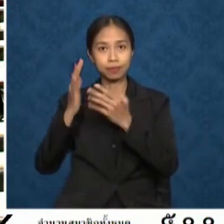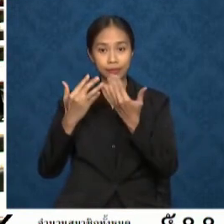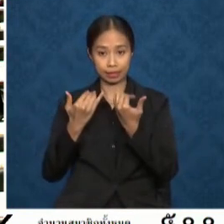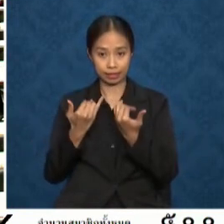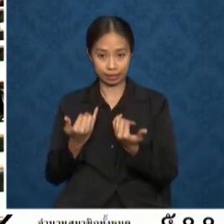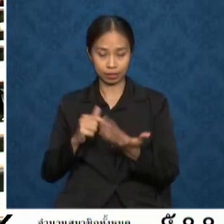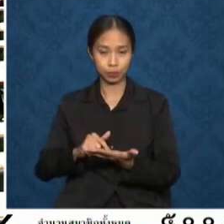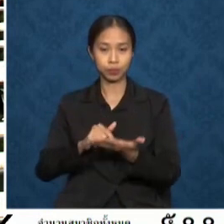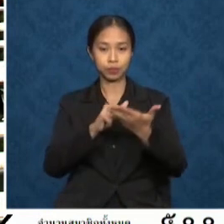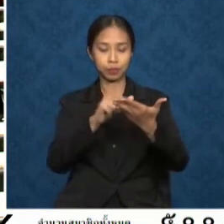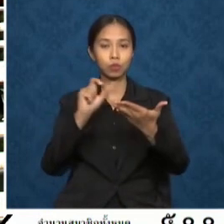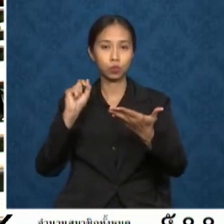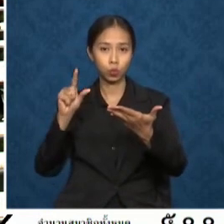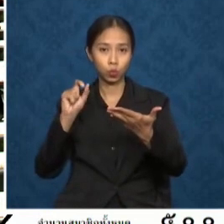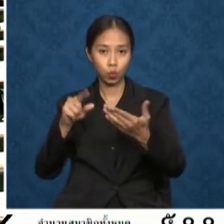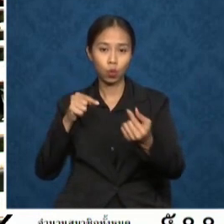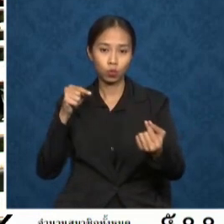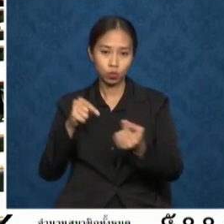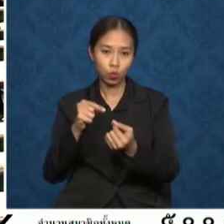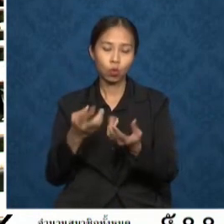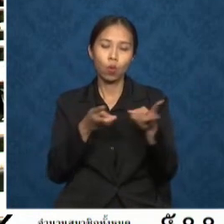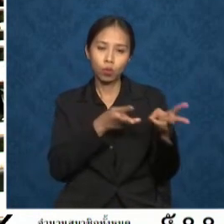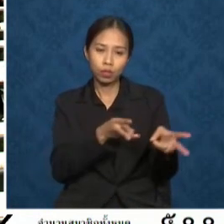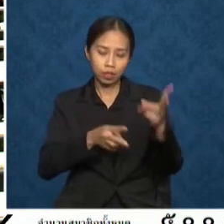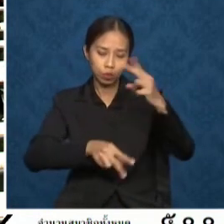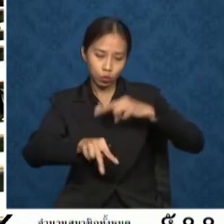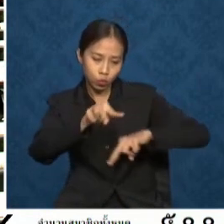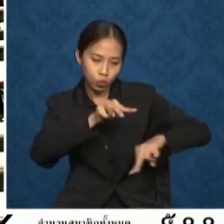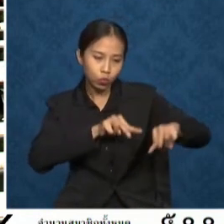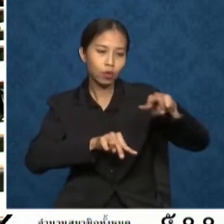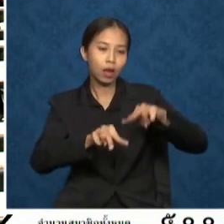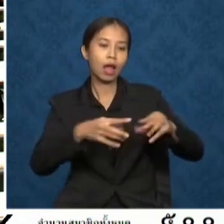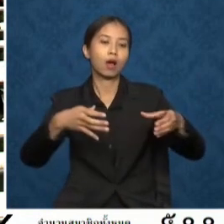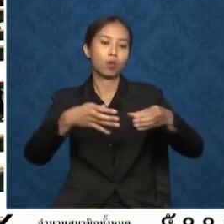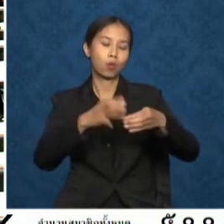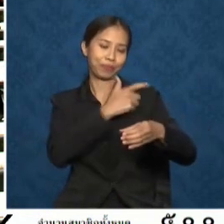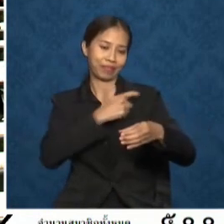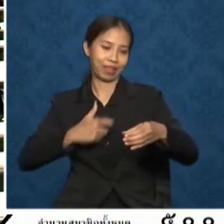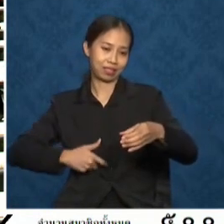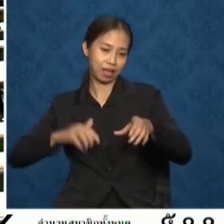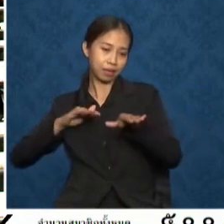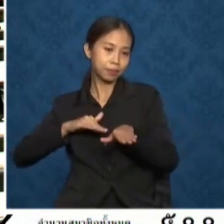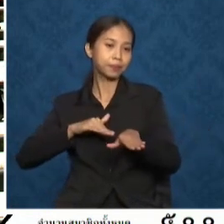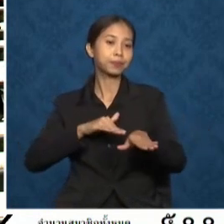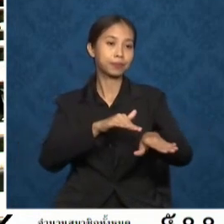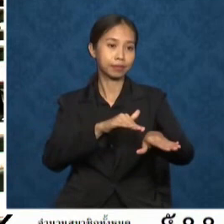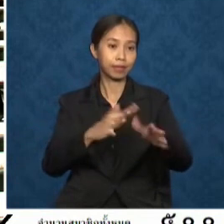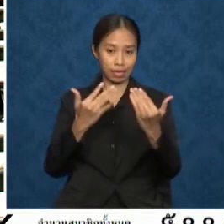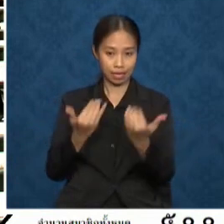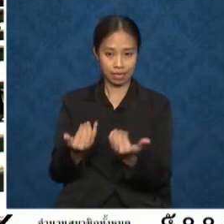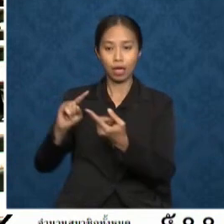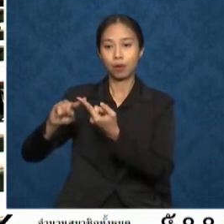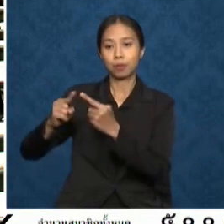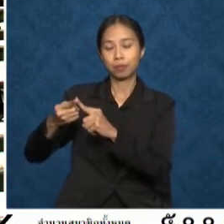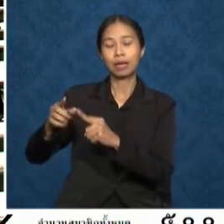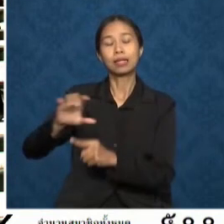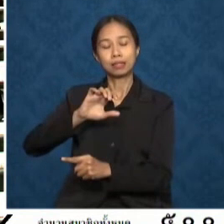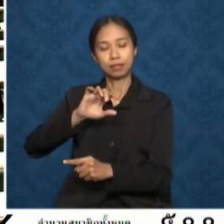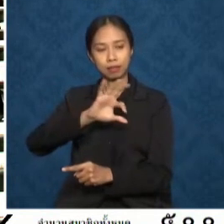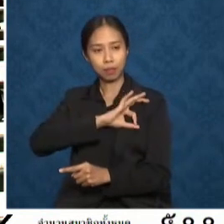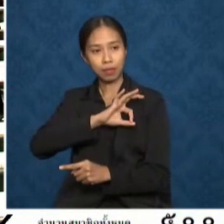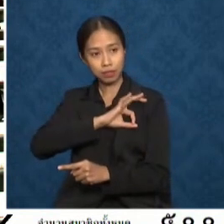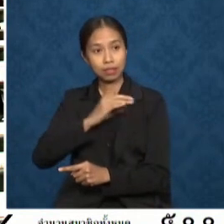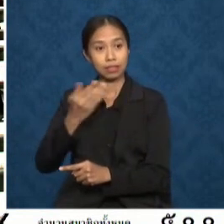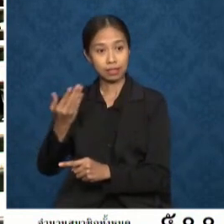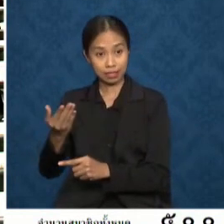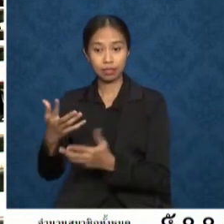ไลจา เรื่การถบทวนมะต่าร อรingt Taj ขบวที่เพื่อนมะชิ Metal จากพักรวมไฟส้างชาตล และพักประชาตปัตย์